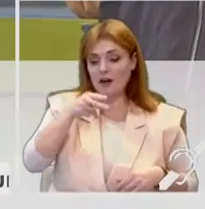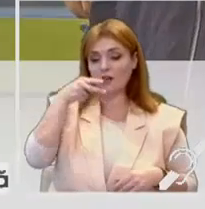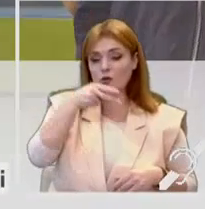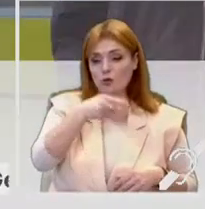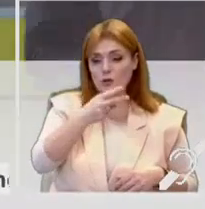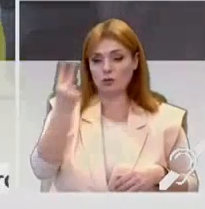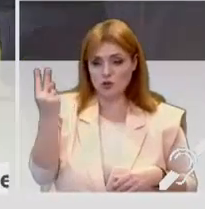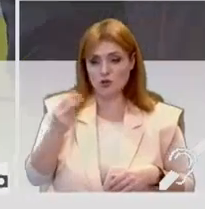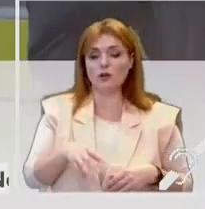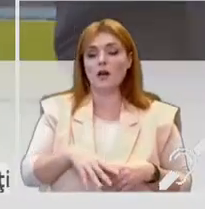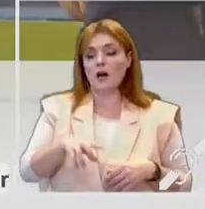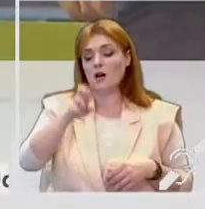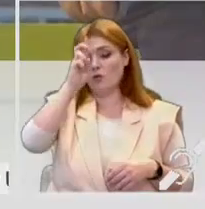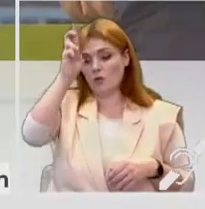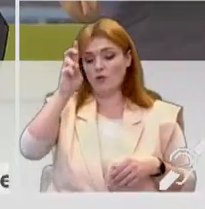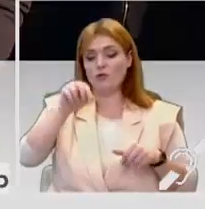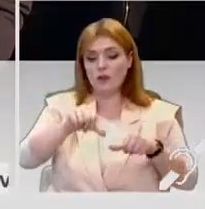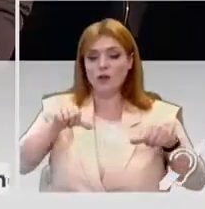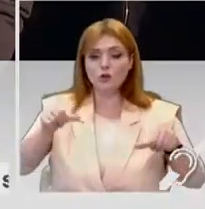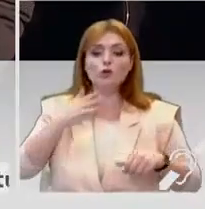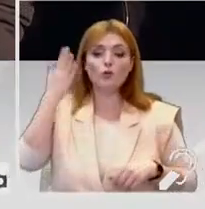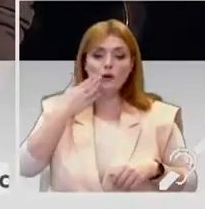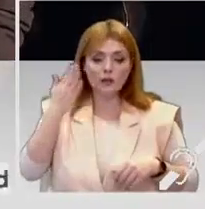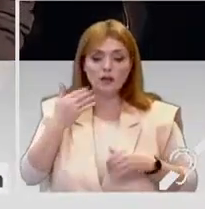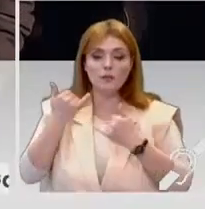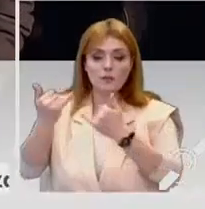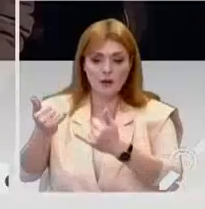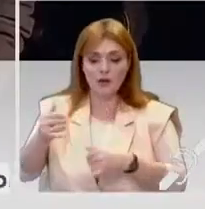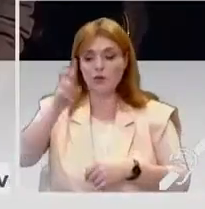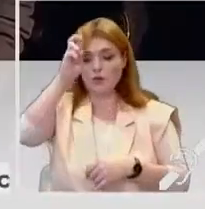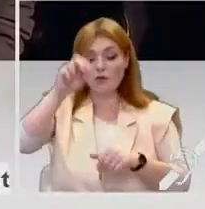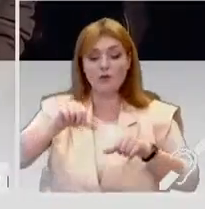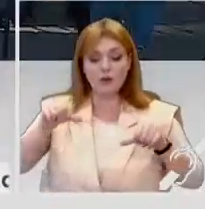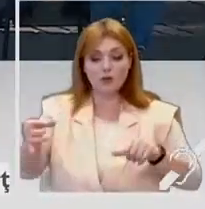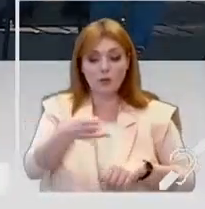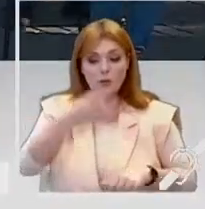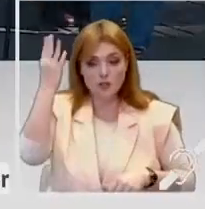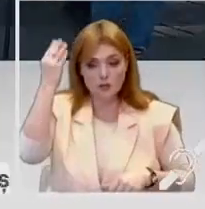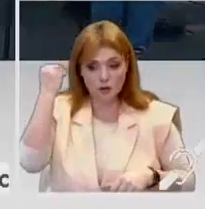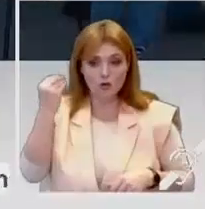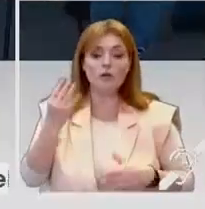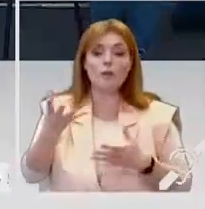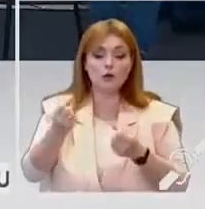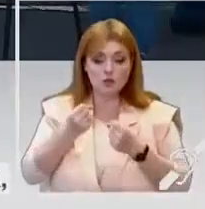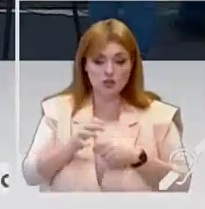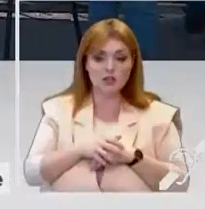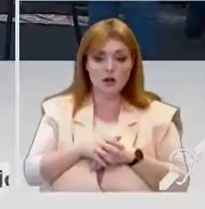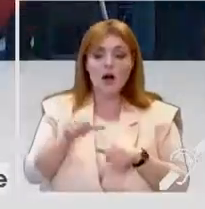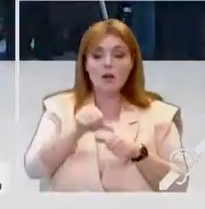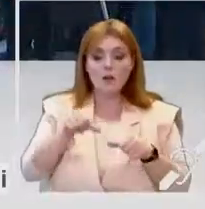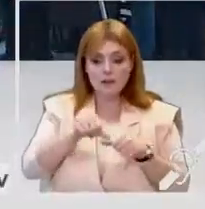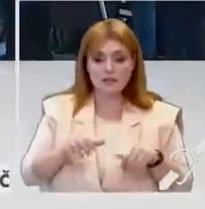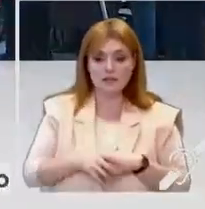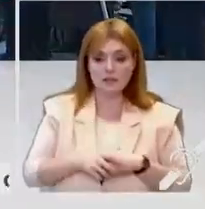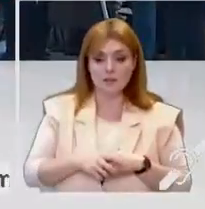adresată guvernului României cu rugăminte acordării combustibilului. Până în 30 septembrie 2023, peste